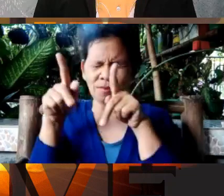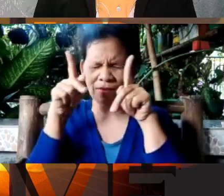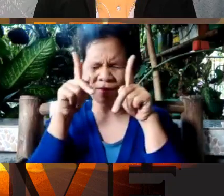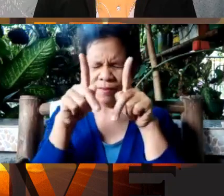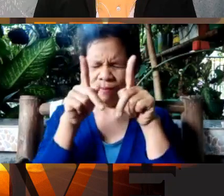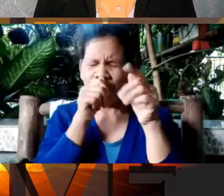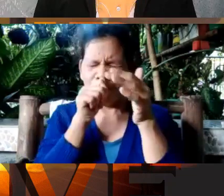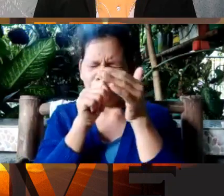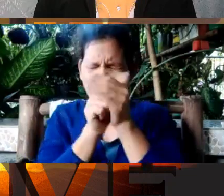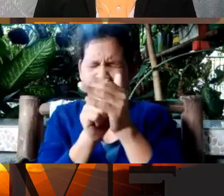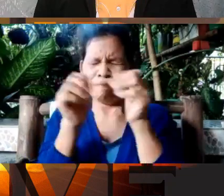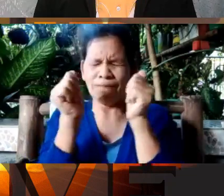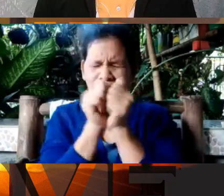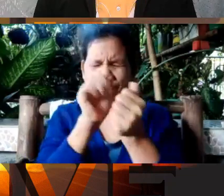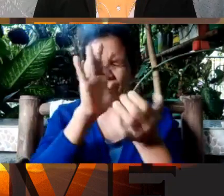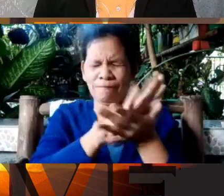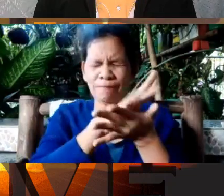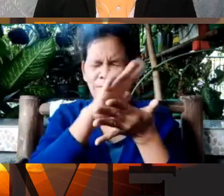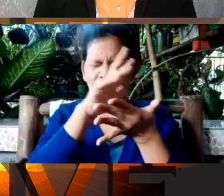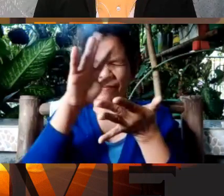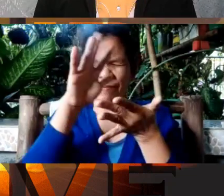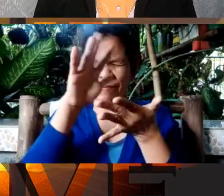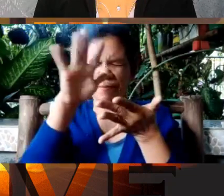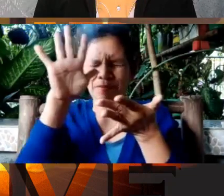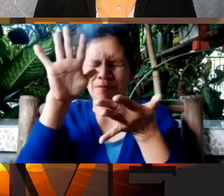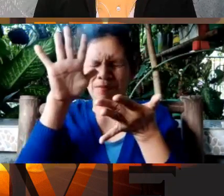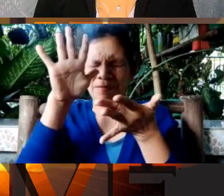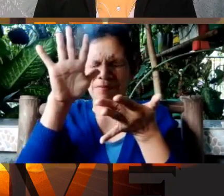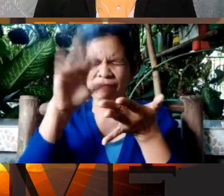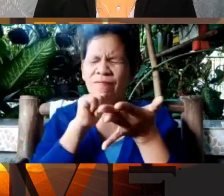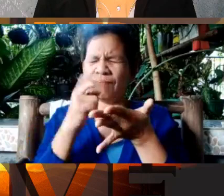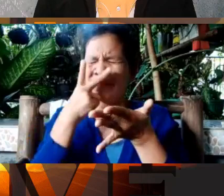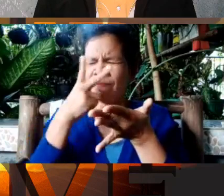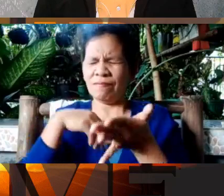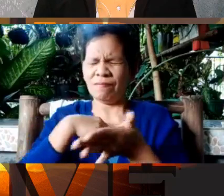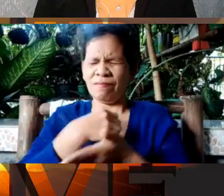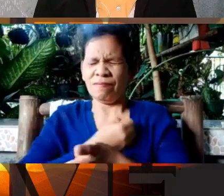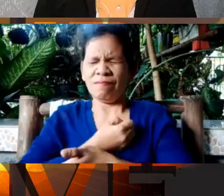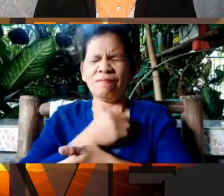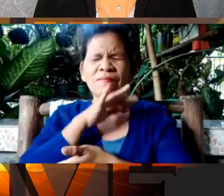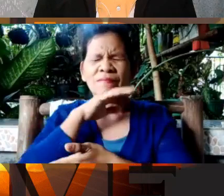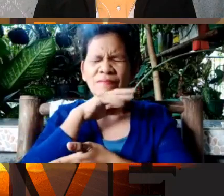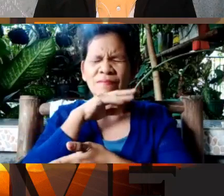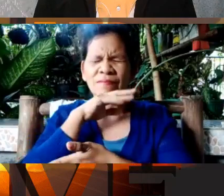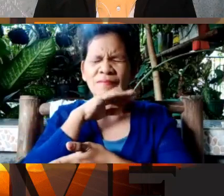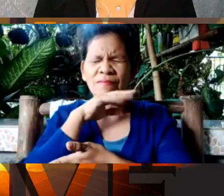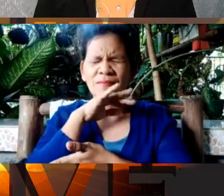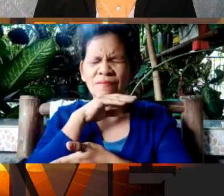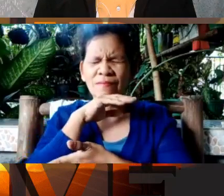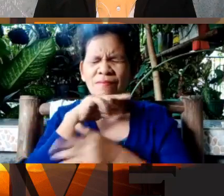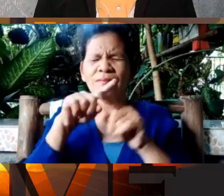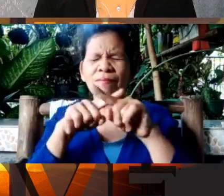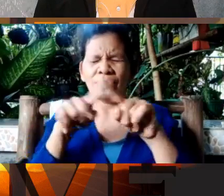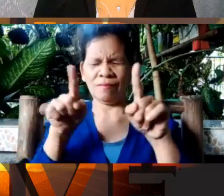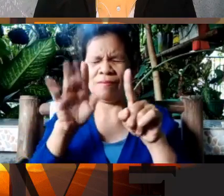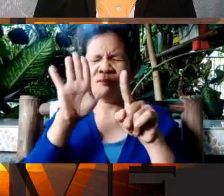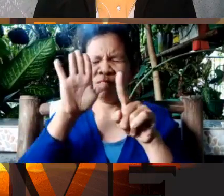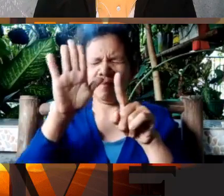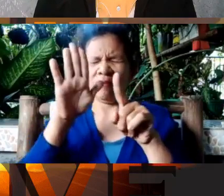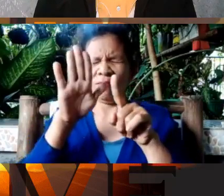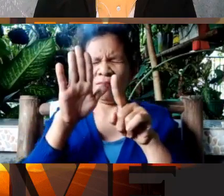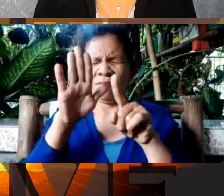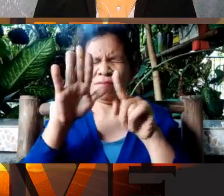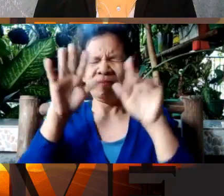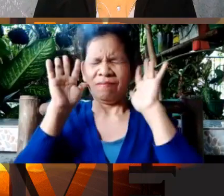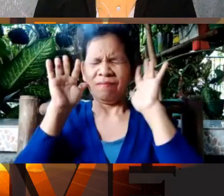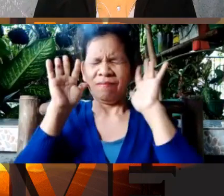ng inyong kaluwalhatian at hindi makita ang aming taglay na karumihan. Pagkus ang inyong kagilagilalas na